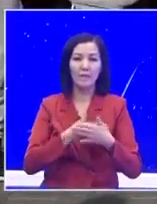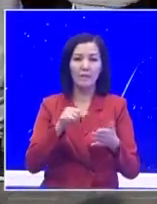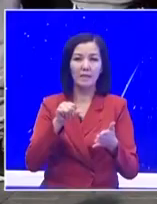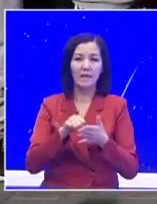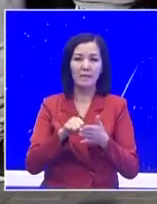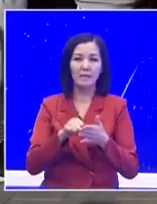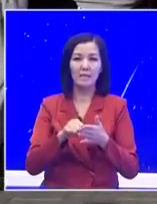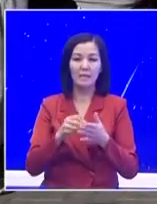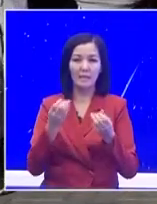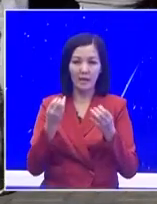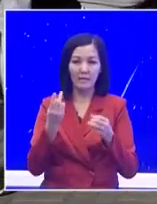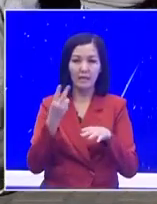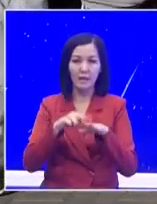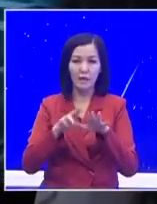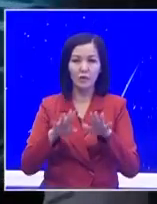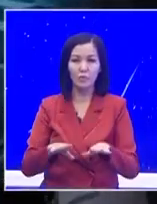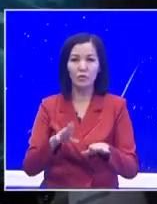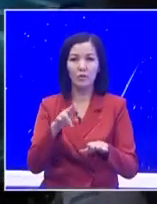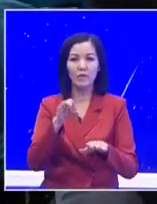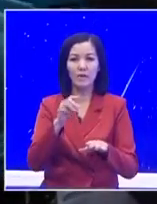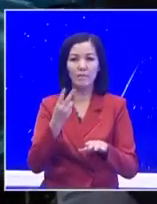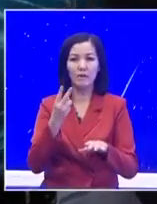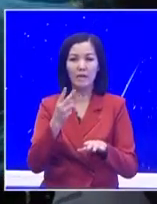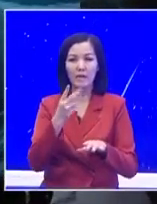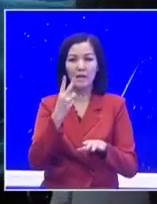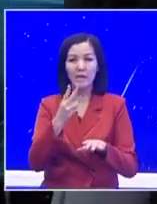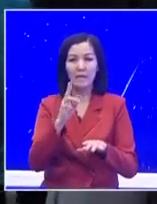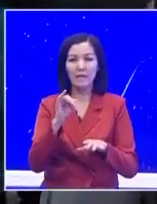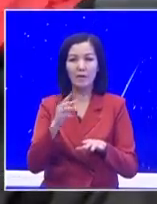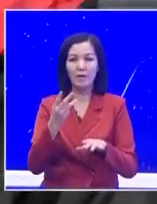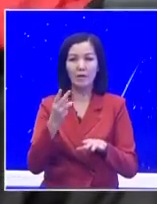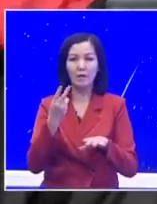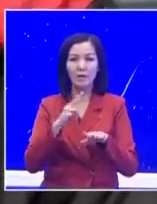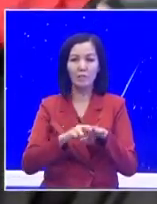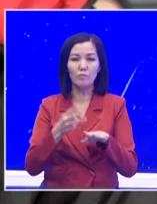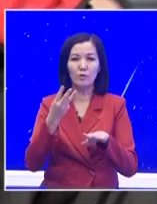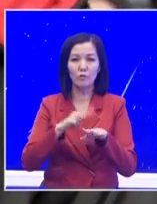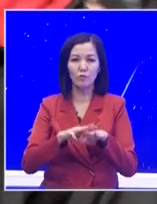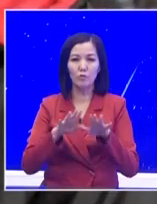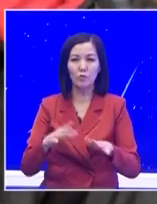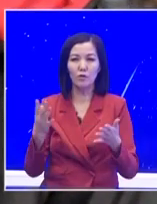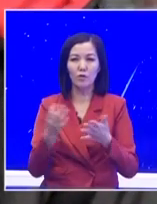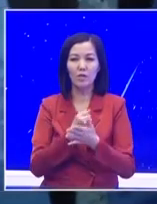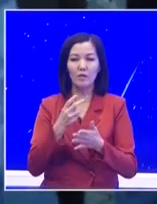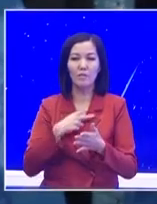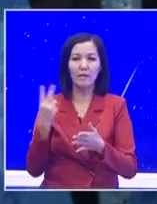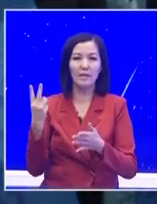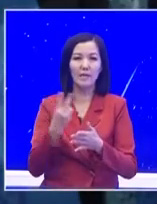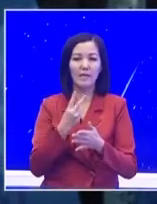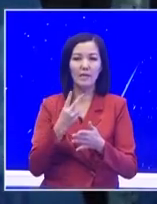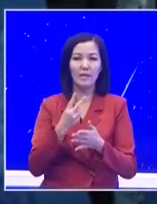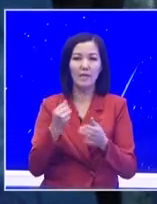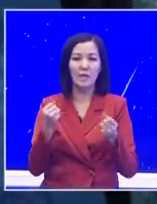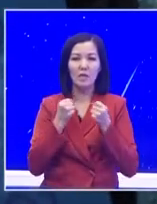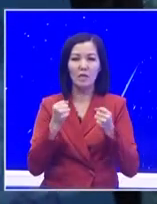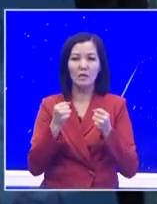бұл жолы да 2-ші орын иеленсе, Дамир екі қашықтық бойынша күміс және қола медальді жеңіп алды. Қос мықтыны жанкүйерлері жастар